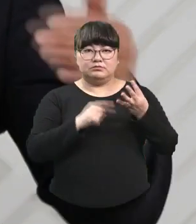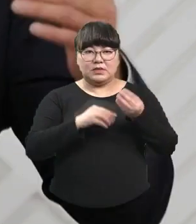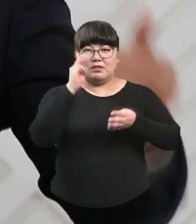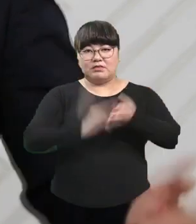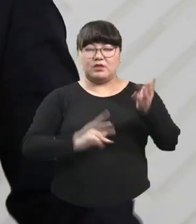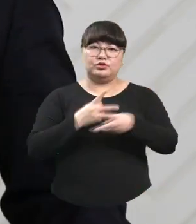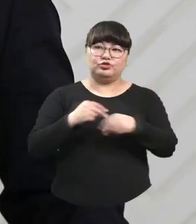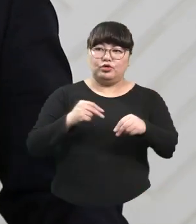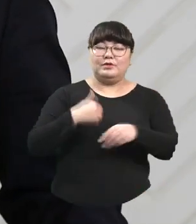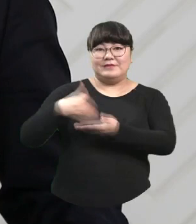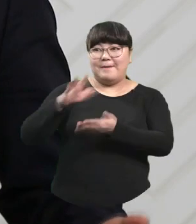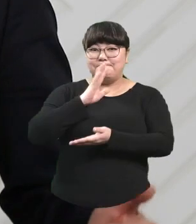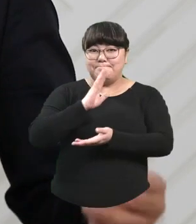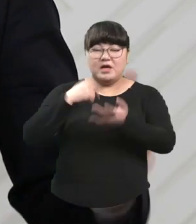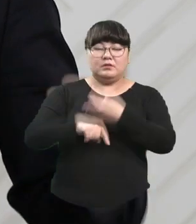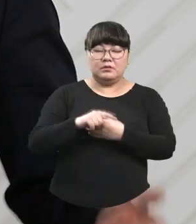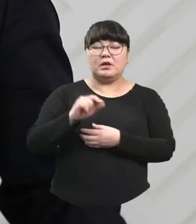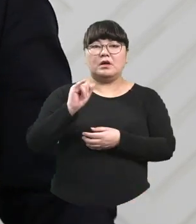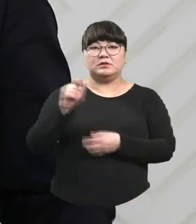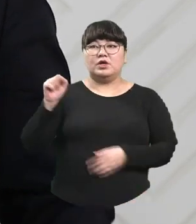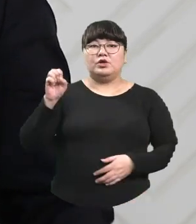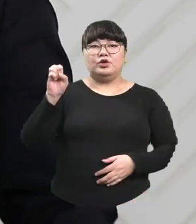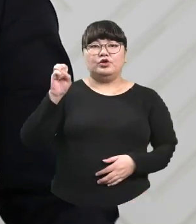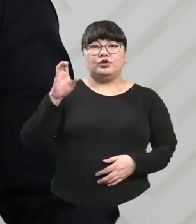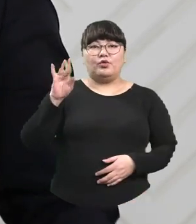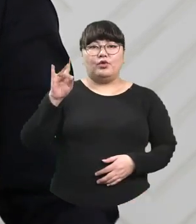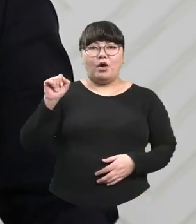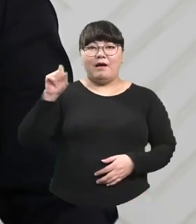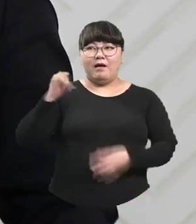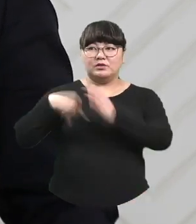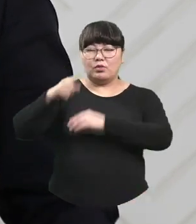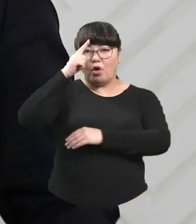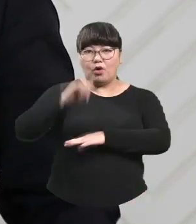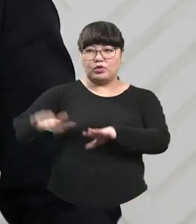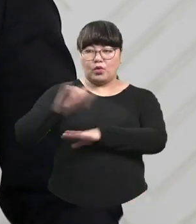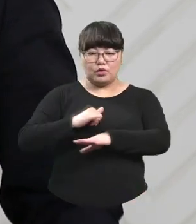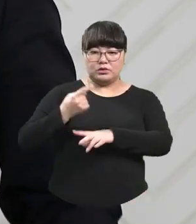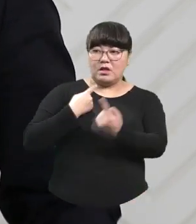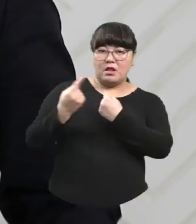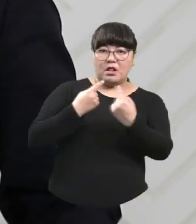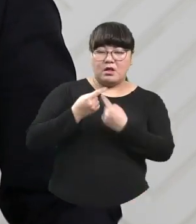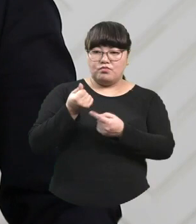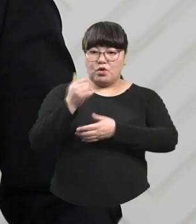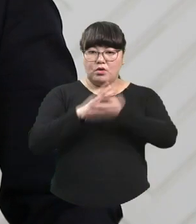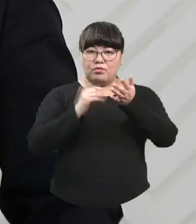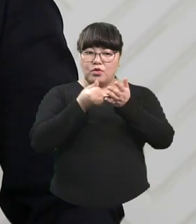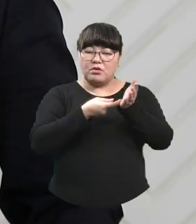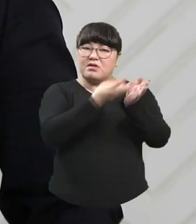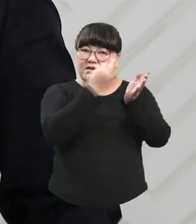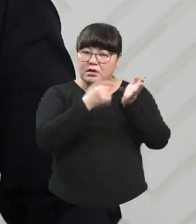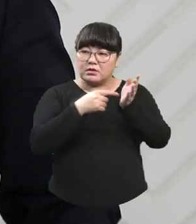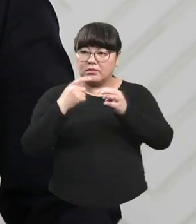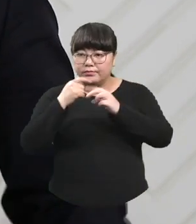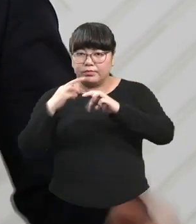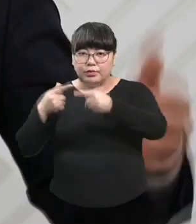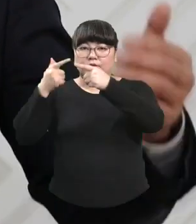тодорхой хэмжээний татвараас чөлөөлөх асуудлыг бол Евразийн одоо Монгол хоорондын ярьсан тарифын хилцээрт бол